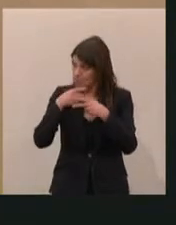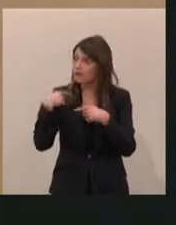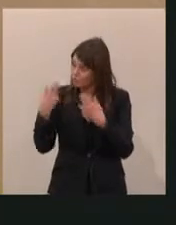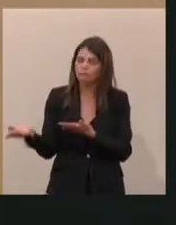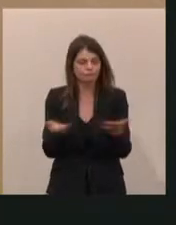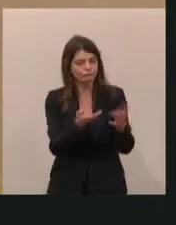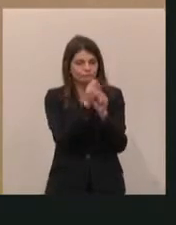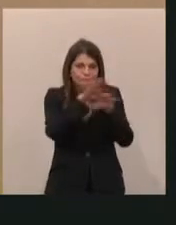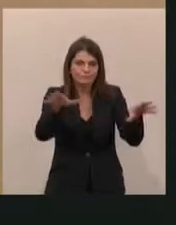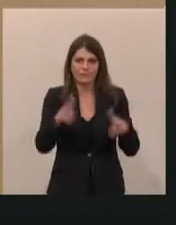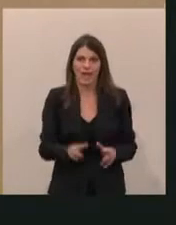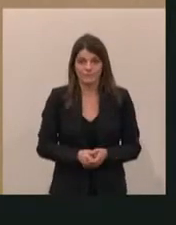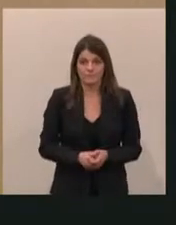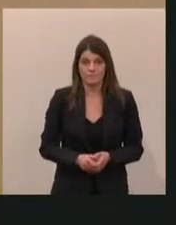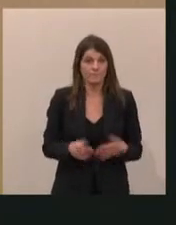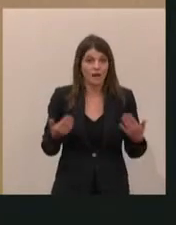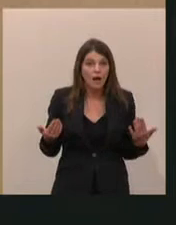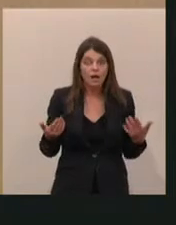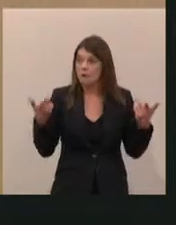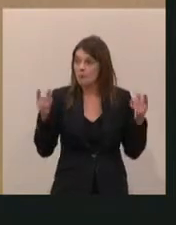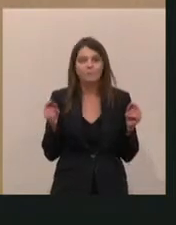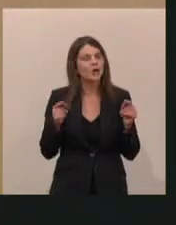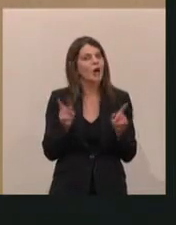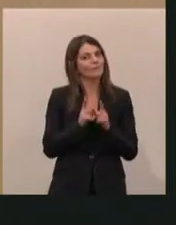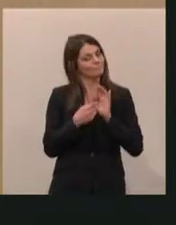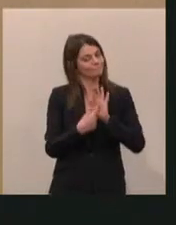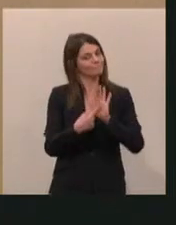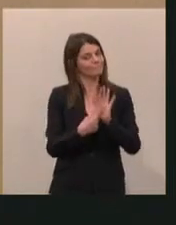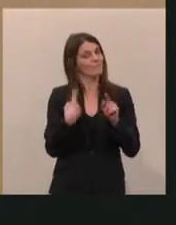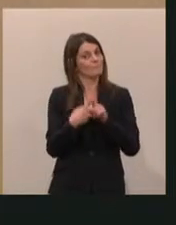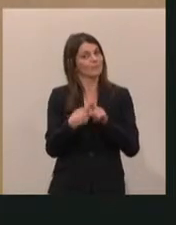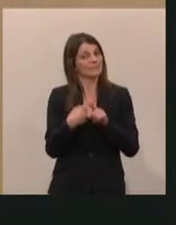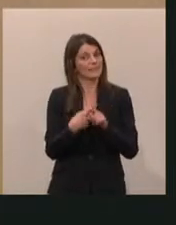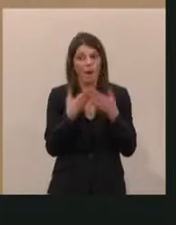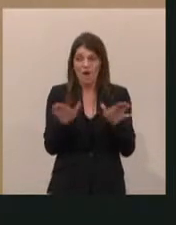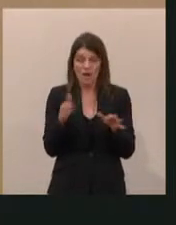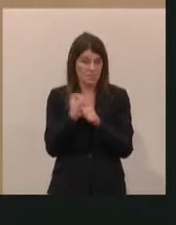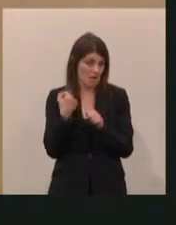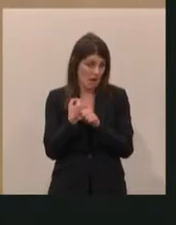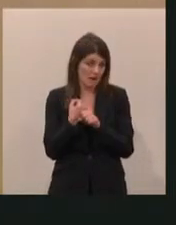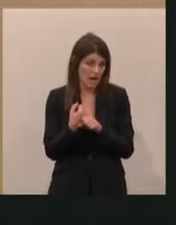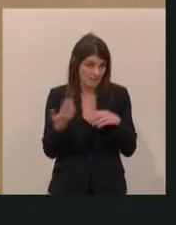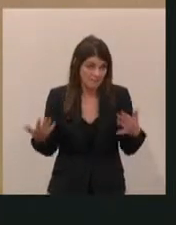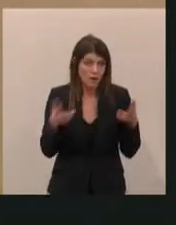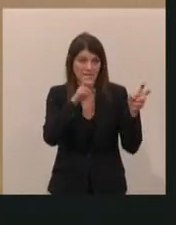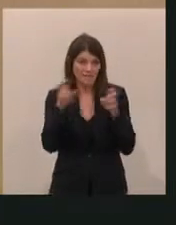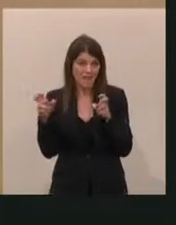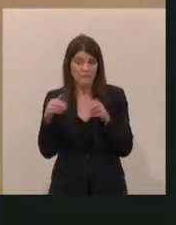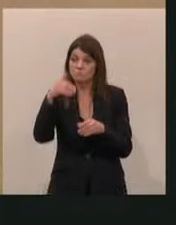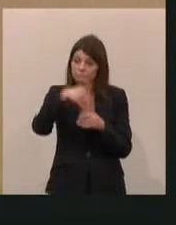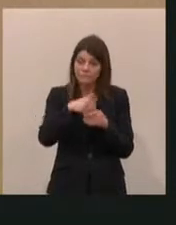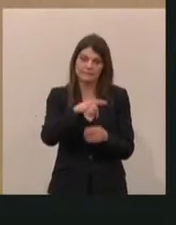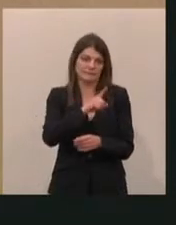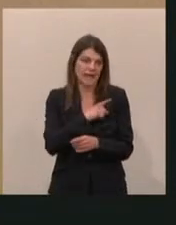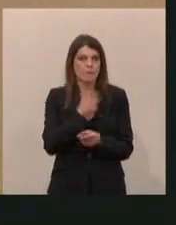Sendung. Es handelt sich dabei um imagefördernde Öffentlichkeitsarbeit, bei der die Themen im Studio